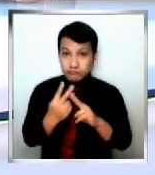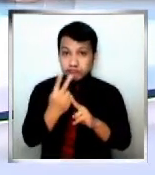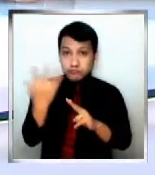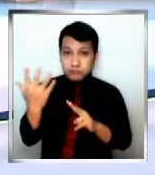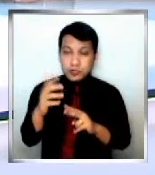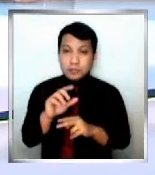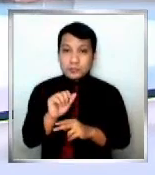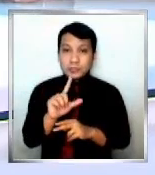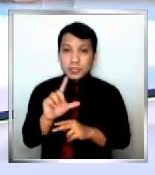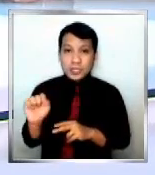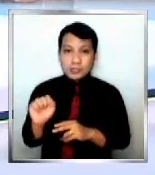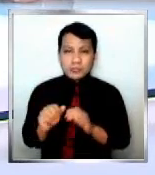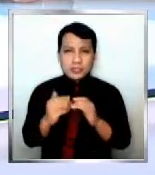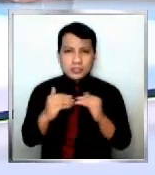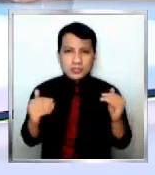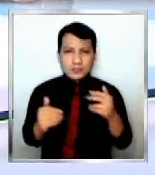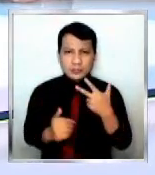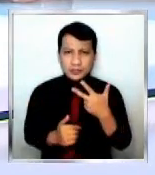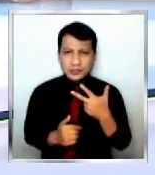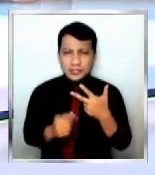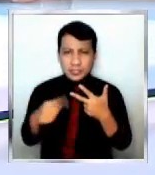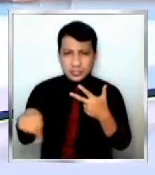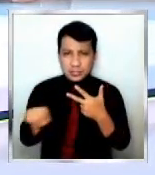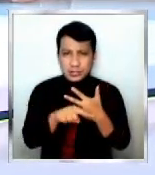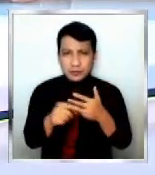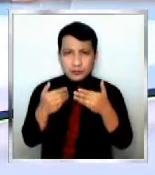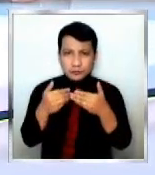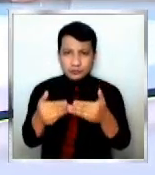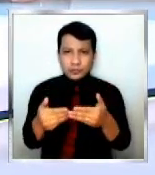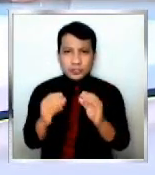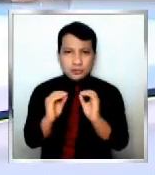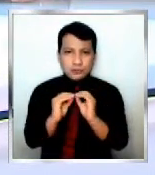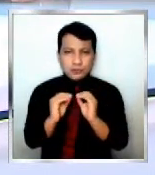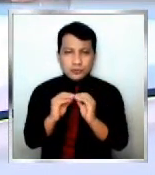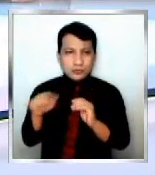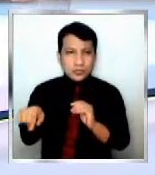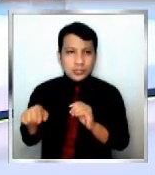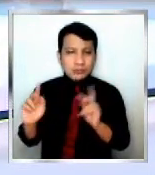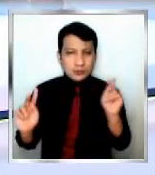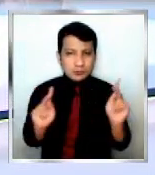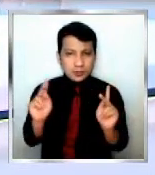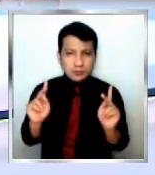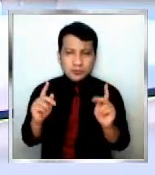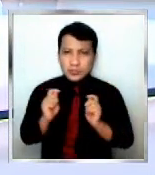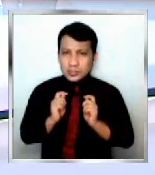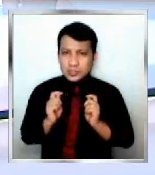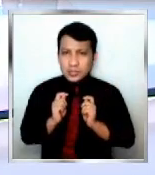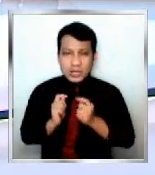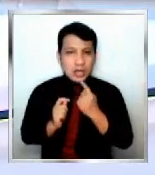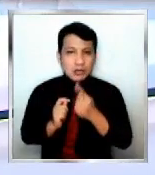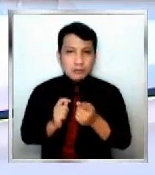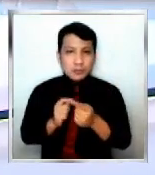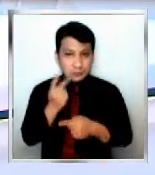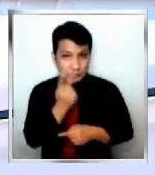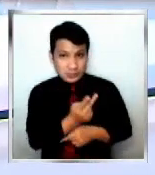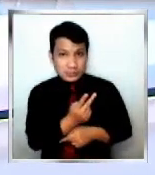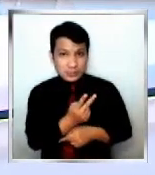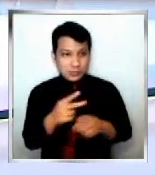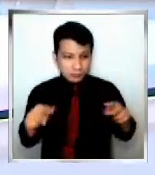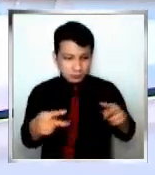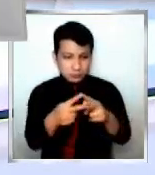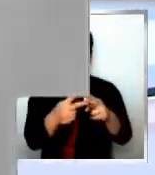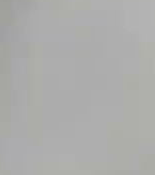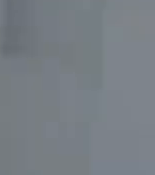sa Alert Level 3, pero sa kabila niyan, patuloy pa rin ang pagpunta ng ilang turista sa Tagaytay para tignan ang bulkan. Nakatutok si